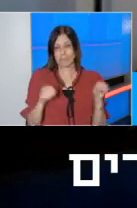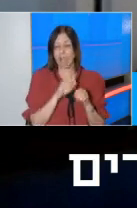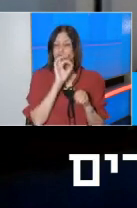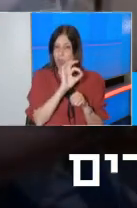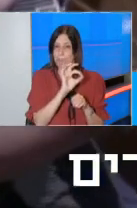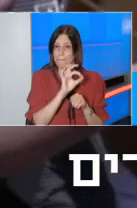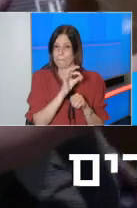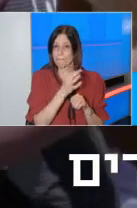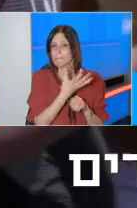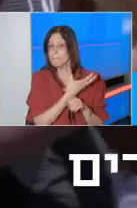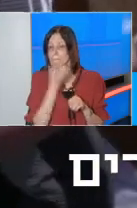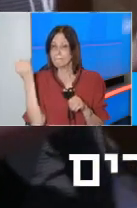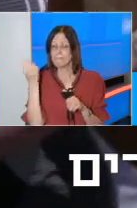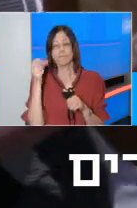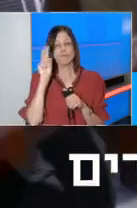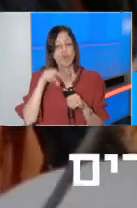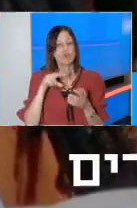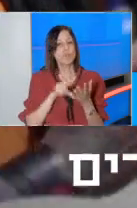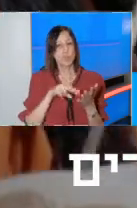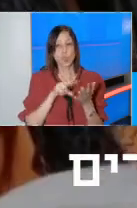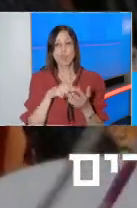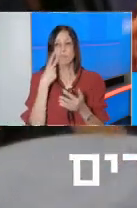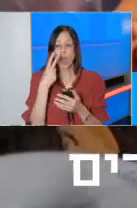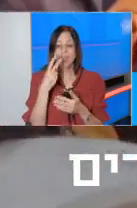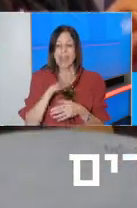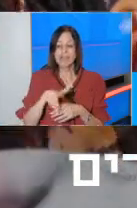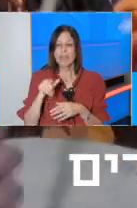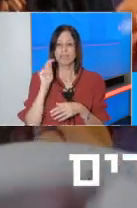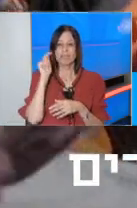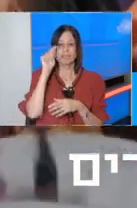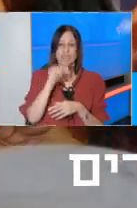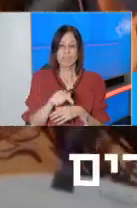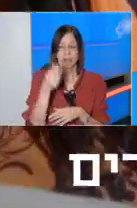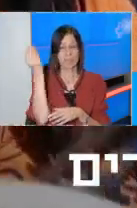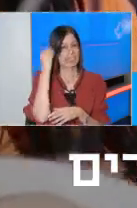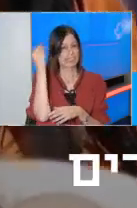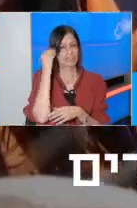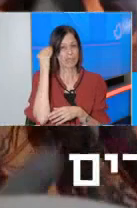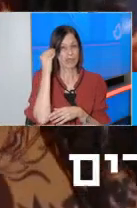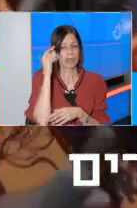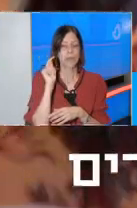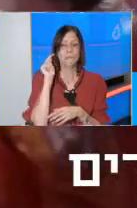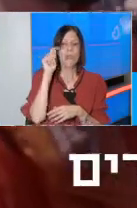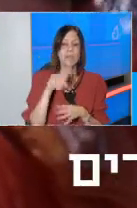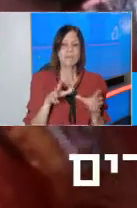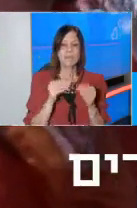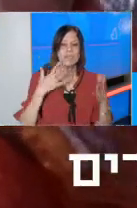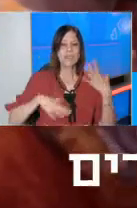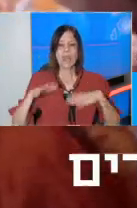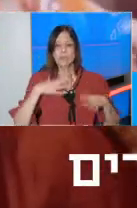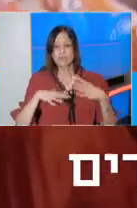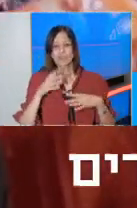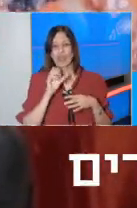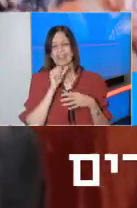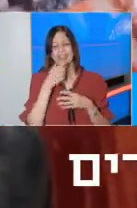שלהם. יש תמונות שמראות את הילדים האלה מגיעים לבתי הספר האלה. הם מגיעים בתלבשות